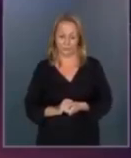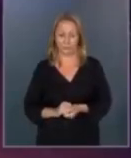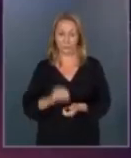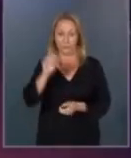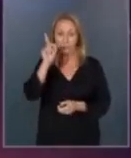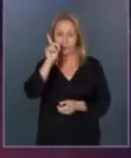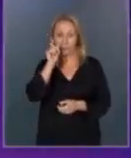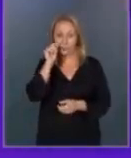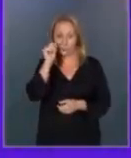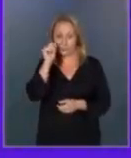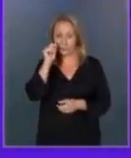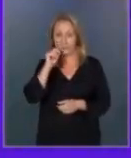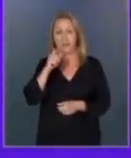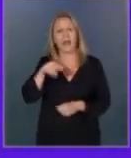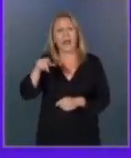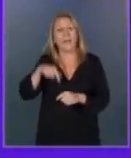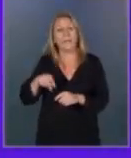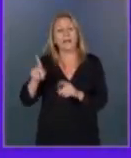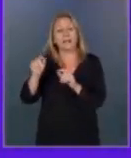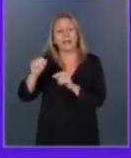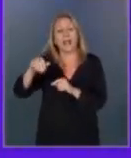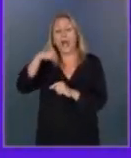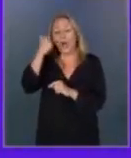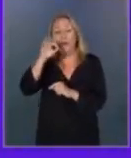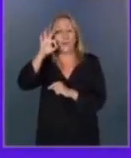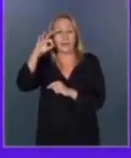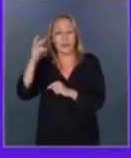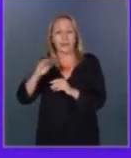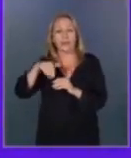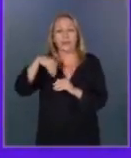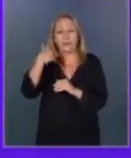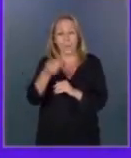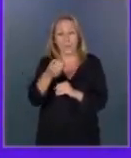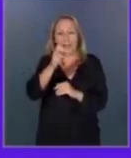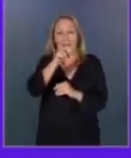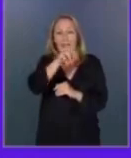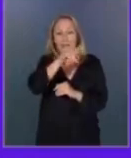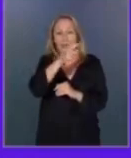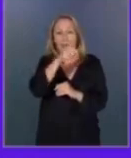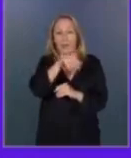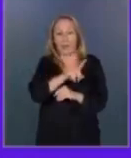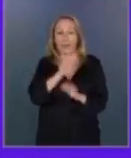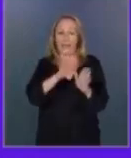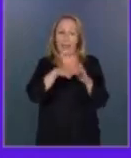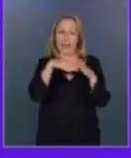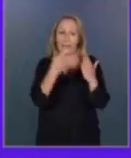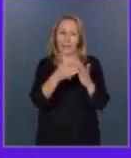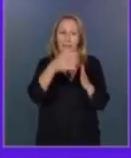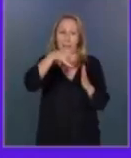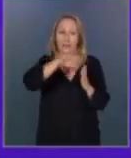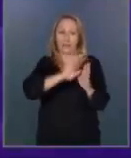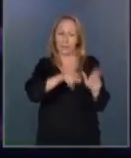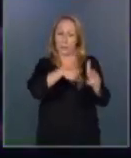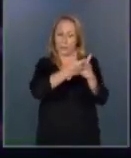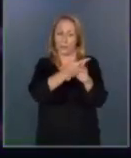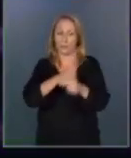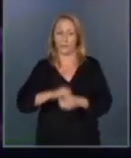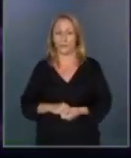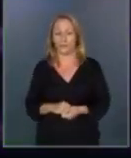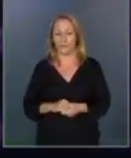ο Θεόφιλος Ιχλετίτης από το Κόκκινο Θεσσαλονίκης και να ετοιμάζει τον Γιώργο Σαρίς από το newsbeast.gr και εφημερίδα Παρασκήνιο μέσω Zoom.